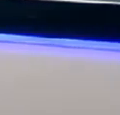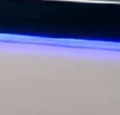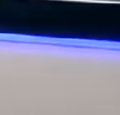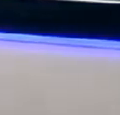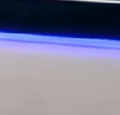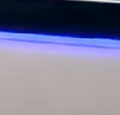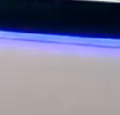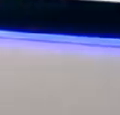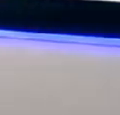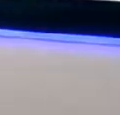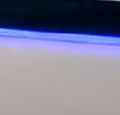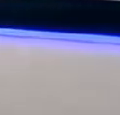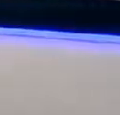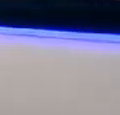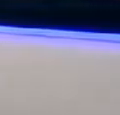Asalamualaikum dan salam satu Malaysia